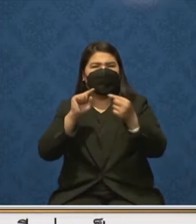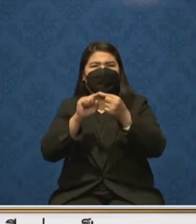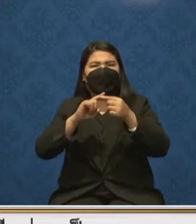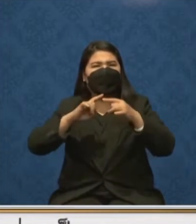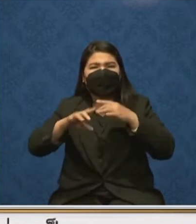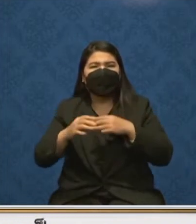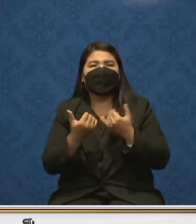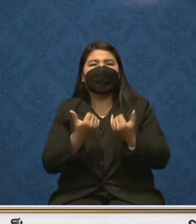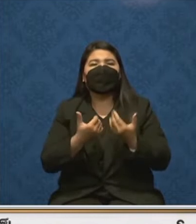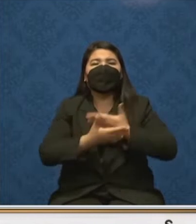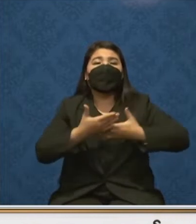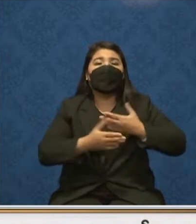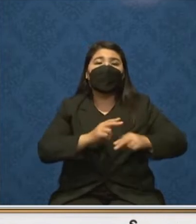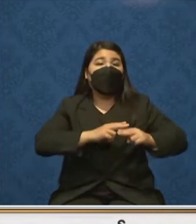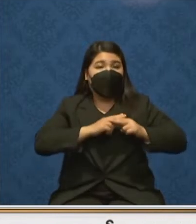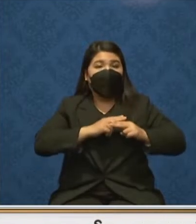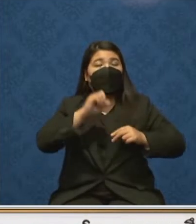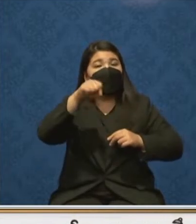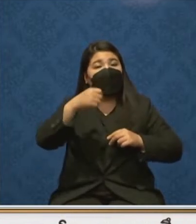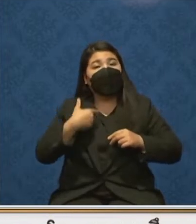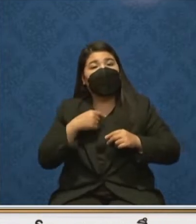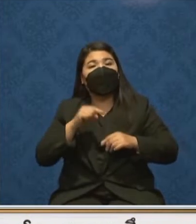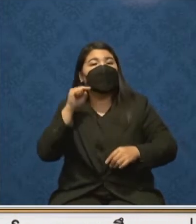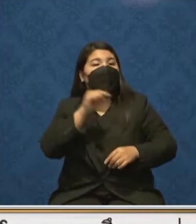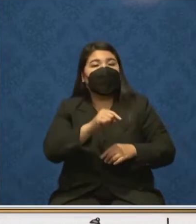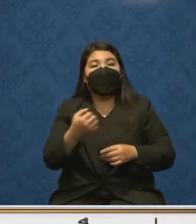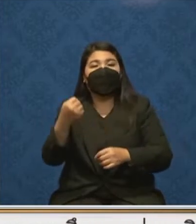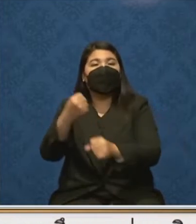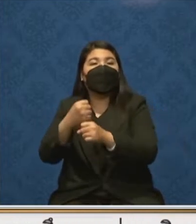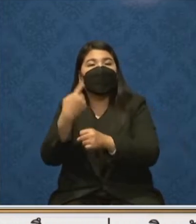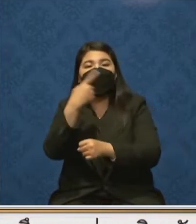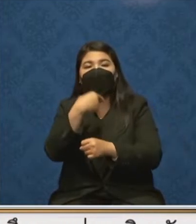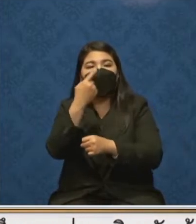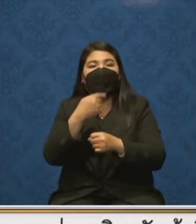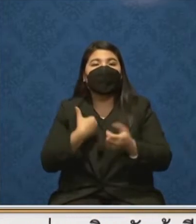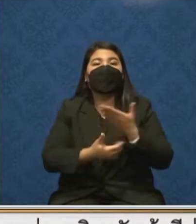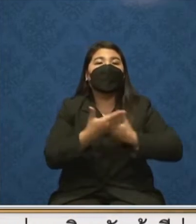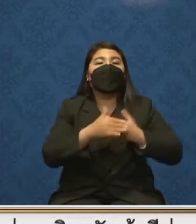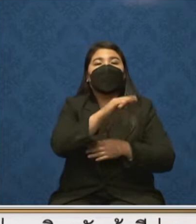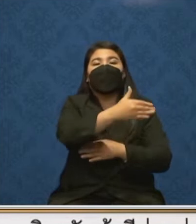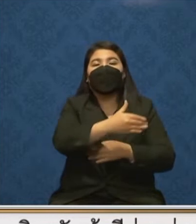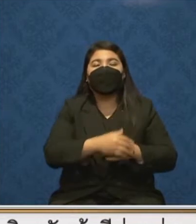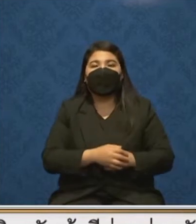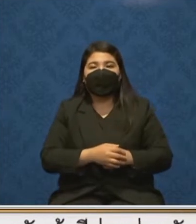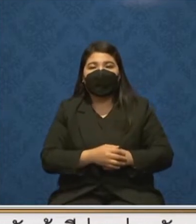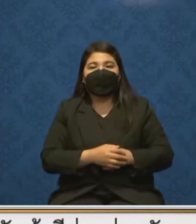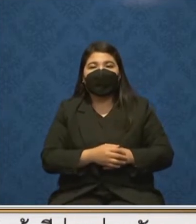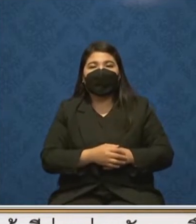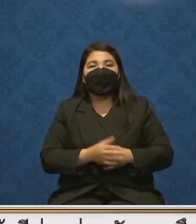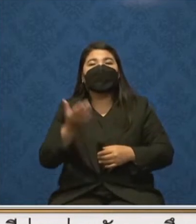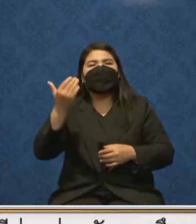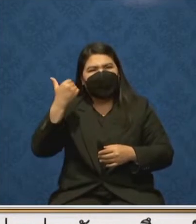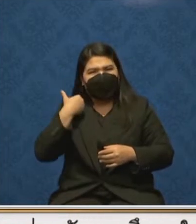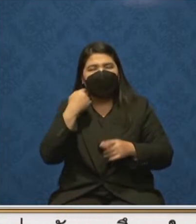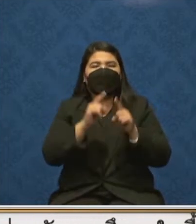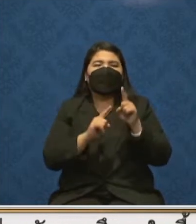มัครจะต้องพิจนาตเองหรอเปล่าระหว่างคนสั่งกบคนทำใทฉไมรวใครควจะตองไปก่อนกันมนมอหลายตั